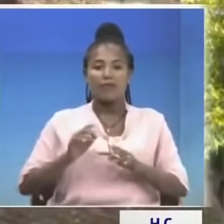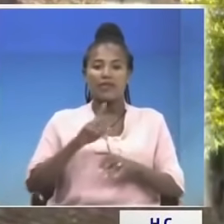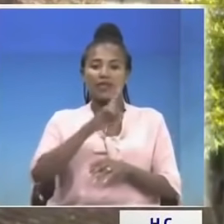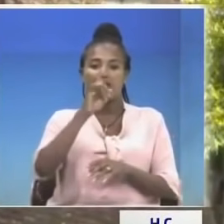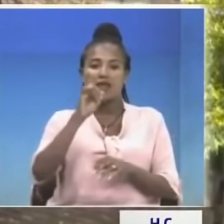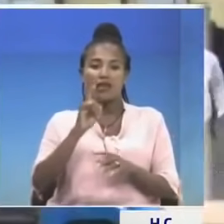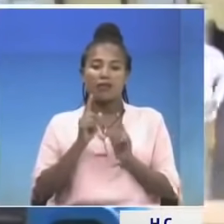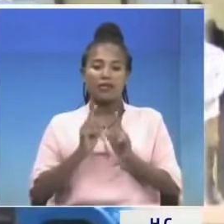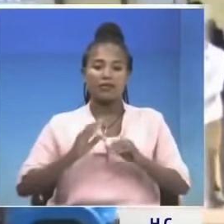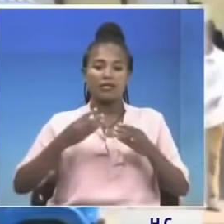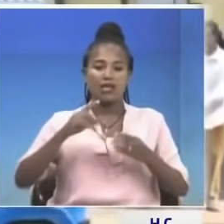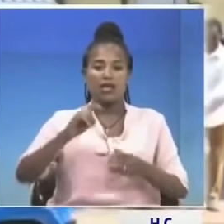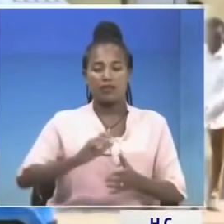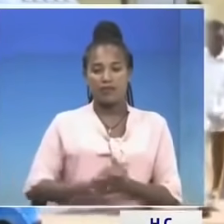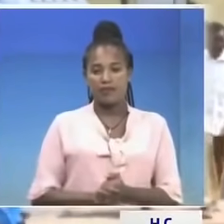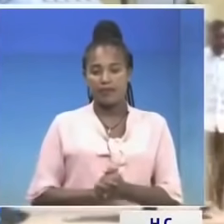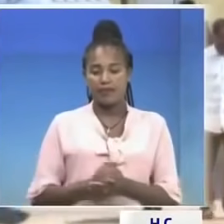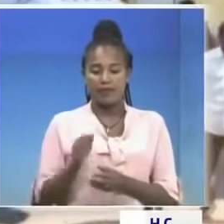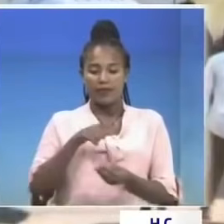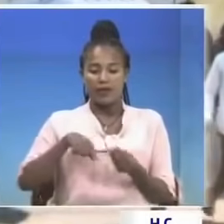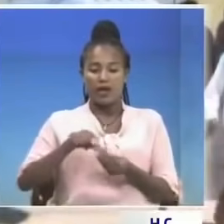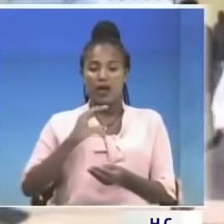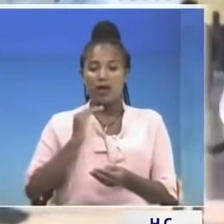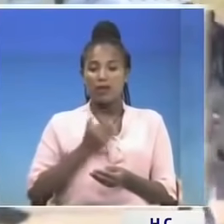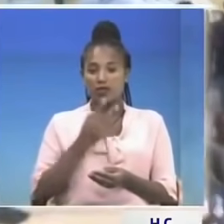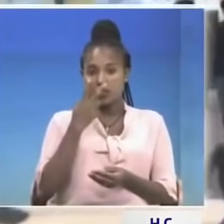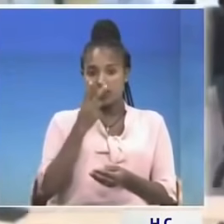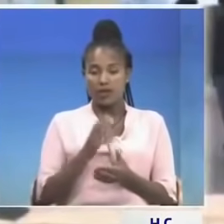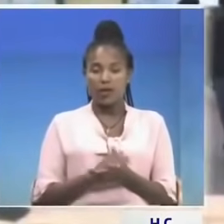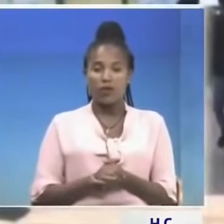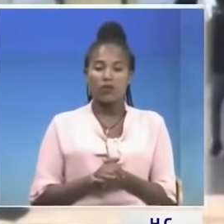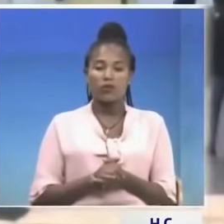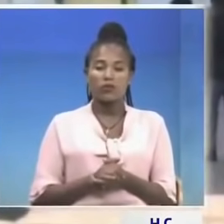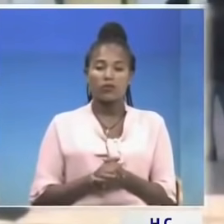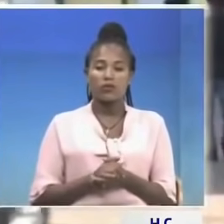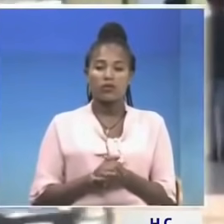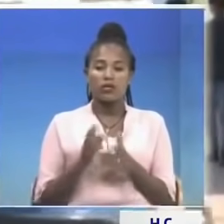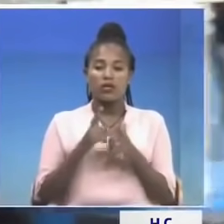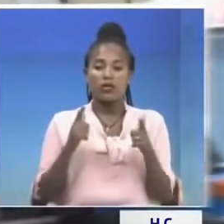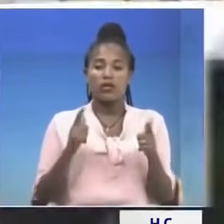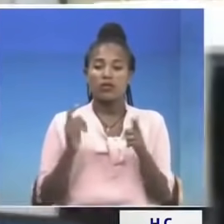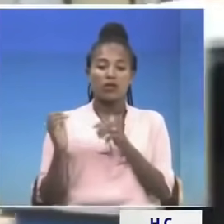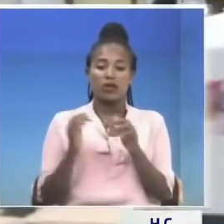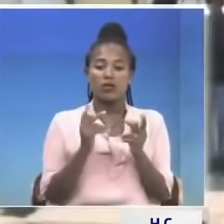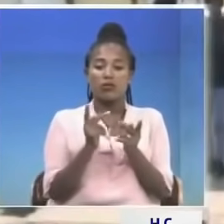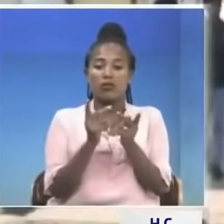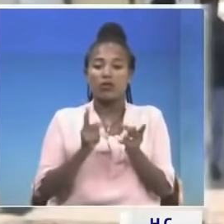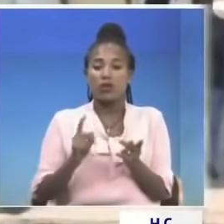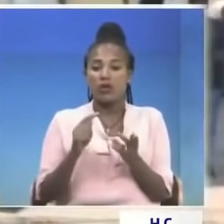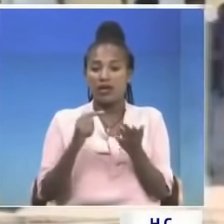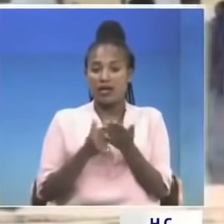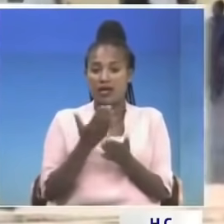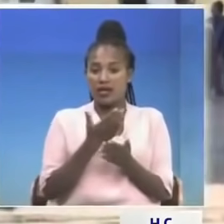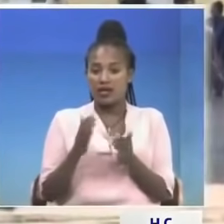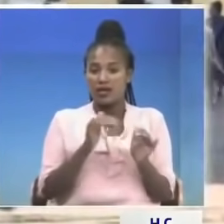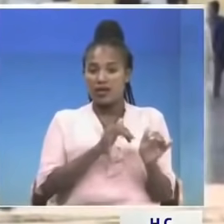መመለስ መቻል አለበት ነው። አካባቢያችን እንደምታየው ጥልቅ የጦርነት ቀጠና ሆኗል እና ይሄ ነገር